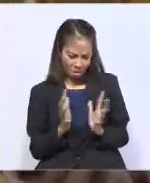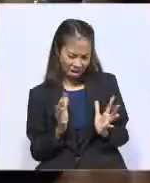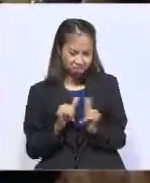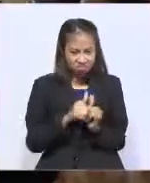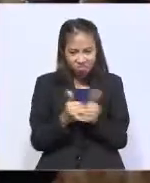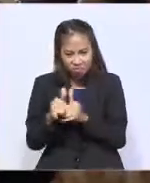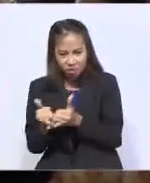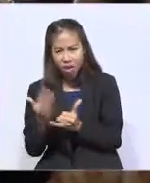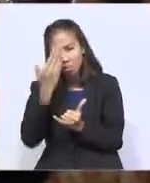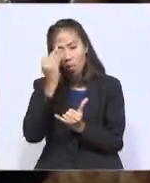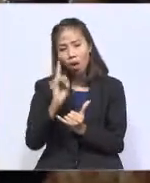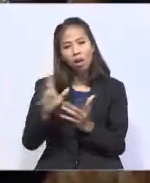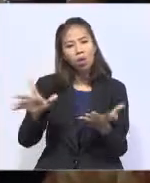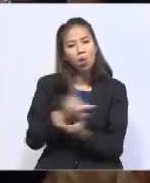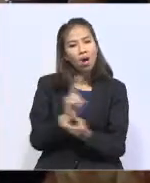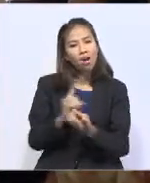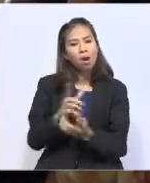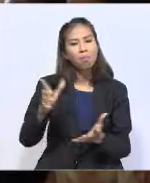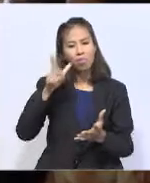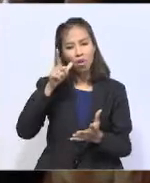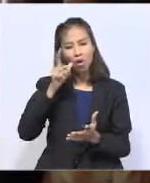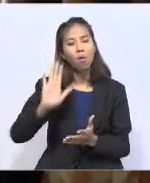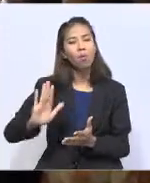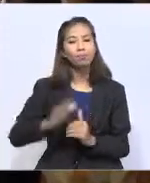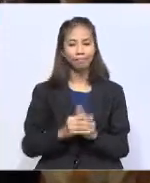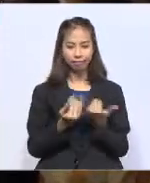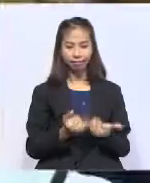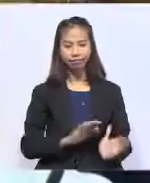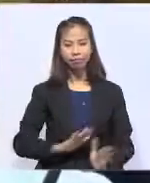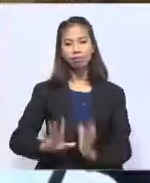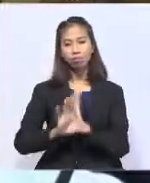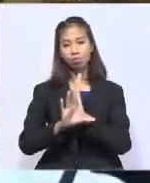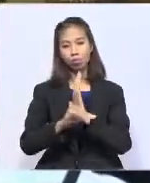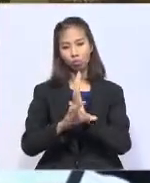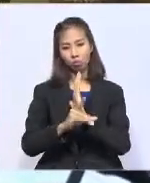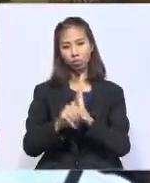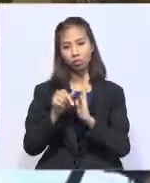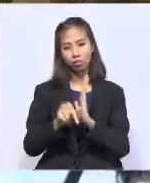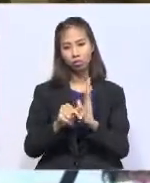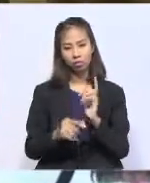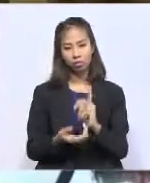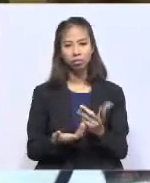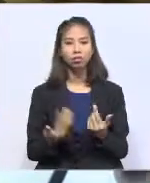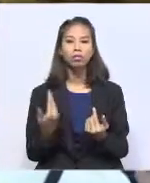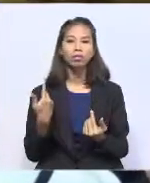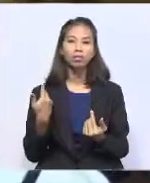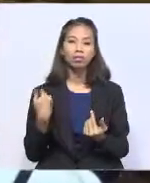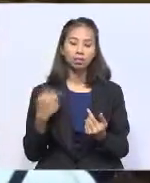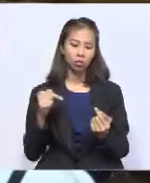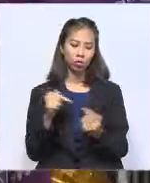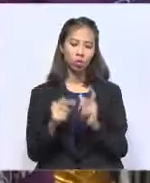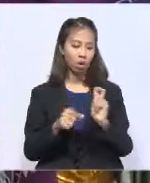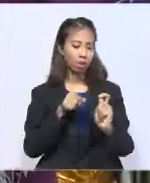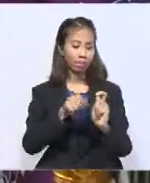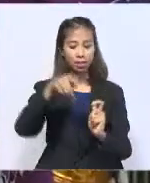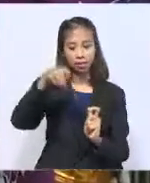ก ็ ถือว่าเป็นประเพณีใหญ่ประจำปีนะครับไปต่อกันที่ชลบุรีนะครับประชาชนในเขตตำบลโคกขี้หนอนอำเภอพาน